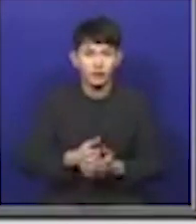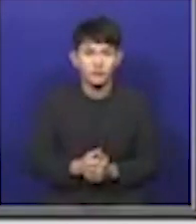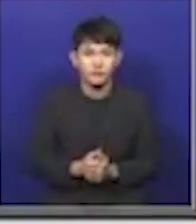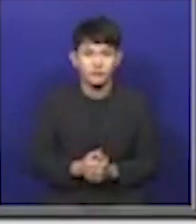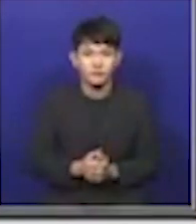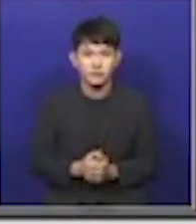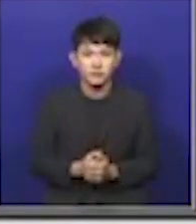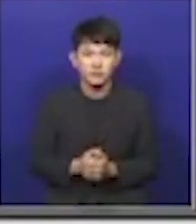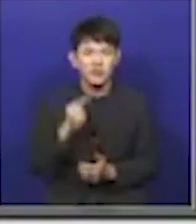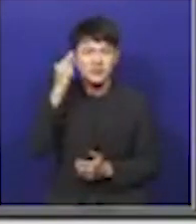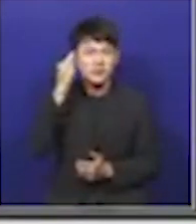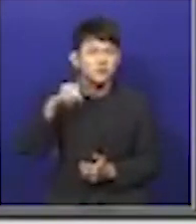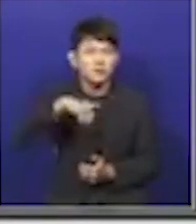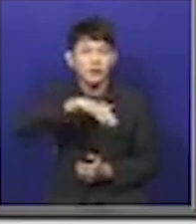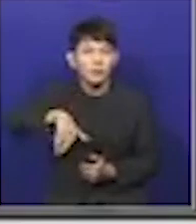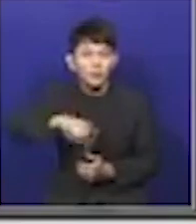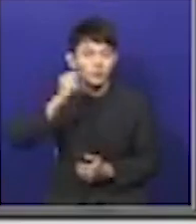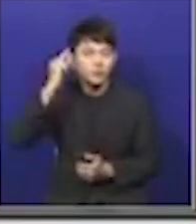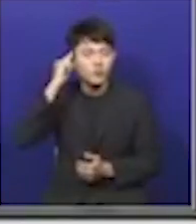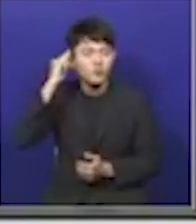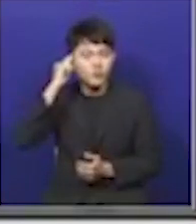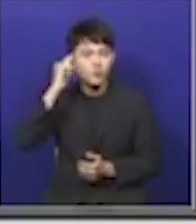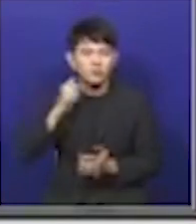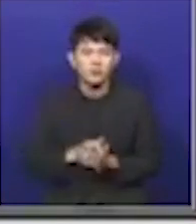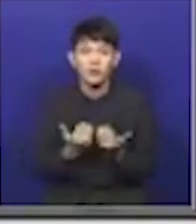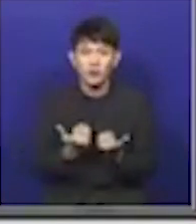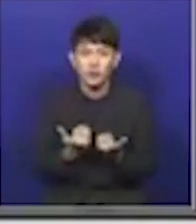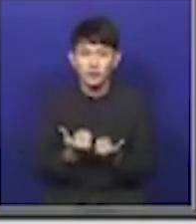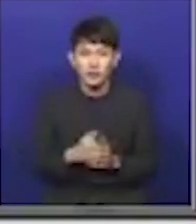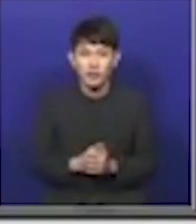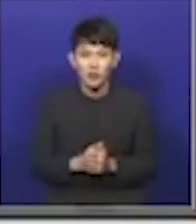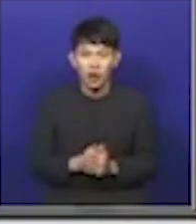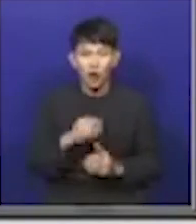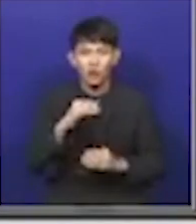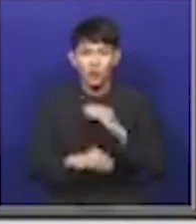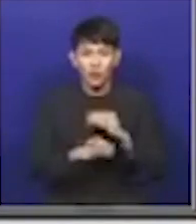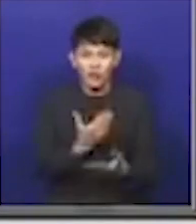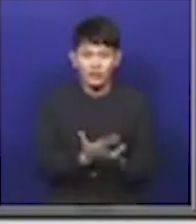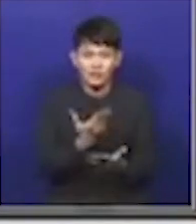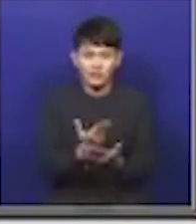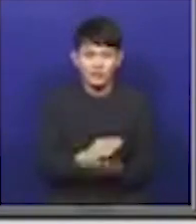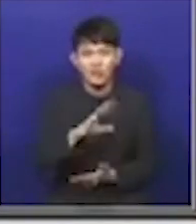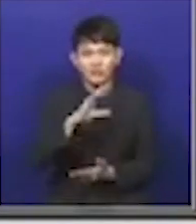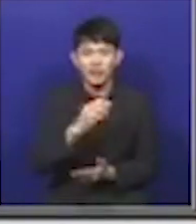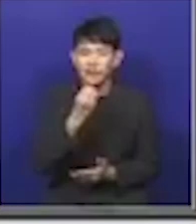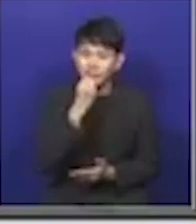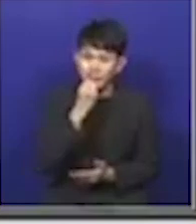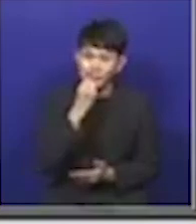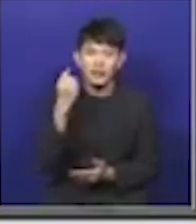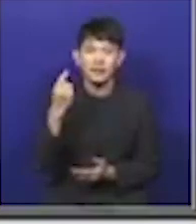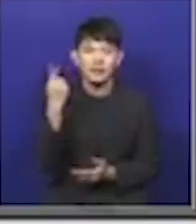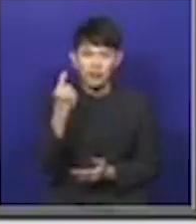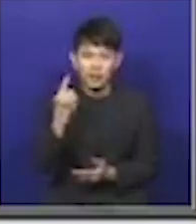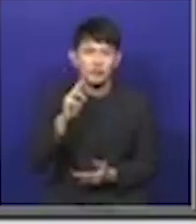consumption หวังว่าท่านคงได้ซาบซึ้งอยู่แล้วฮะเพราะฉะนั้นชิมช็อปใช้วันนี้ฮะวันที่ไม่เกิดอะ